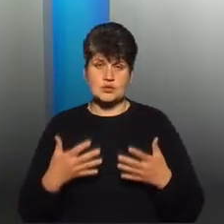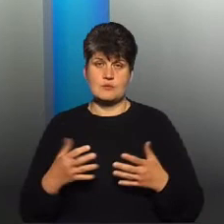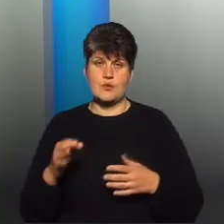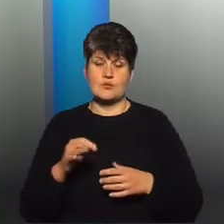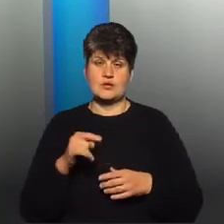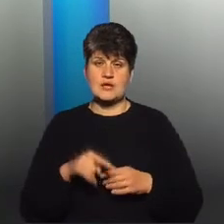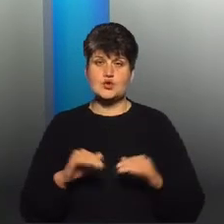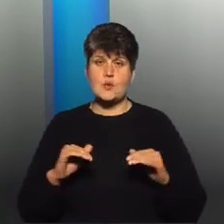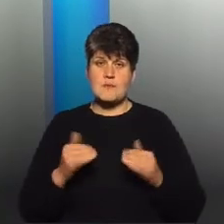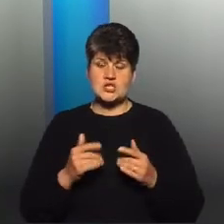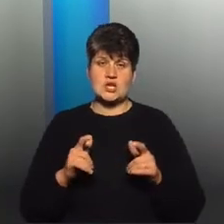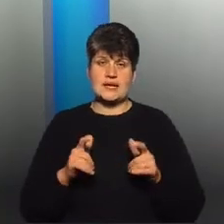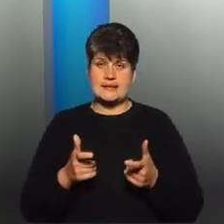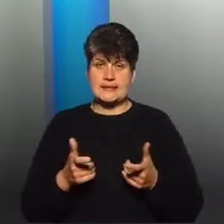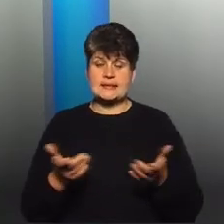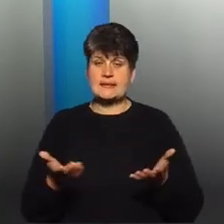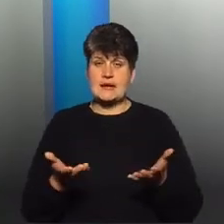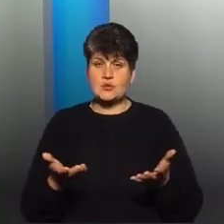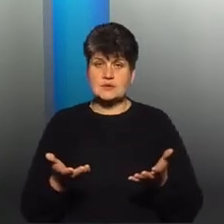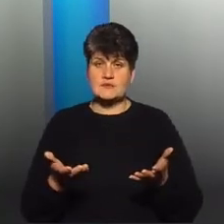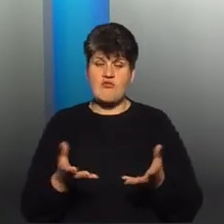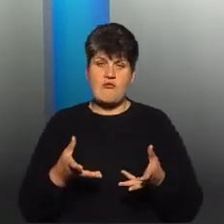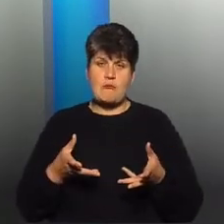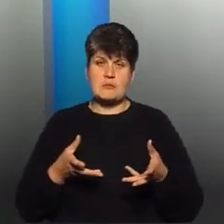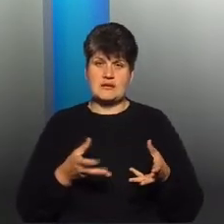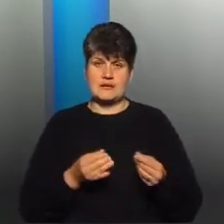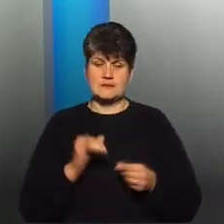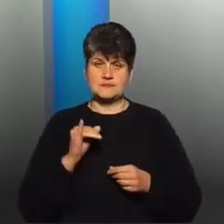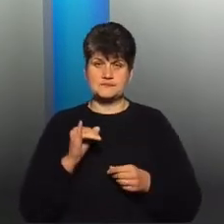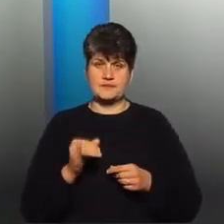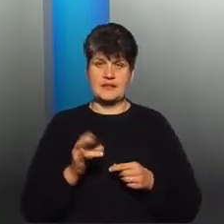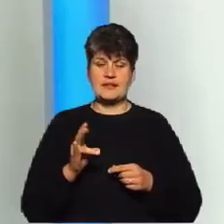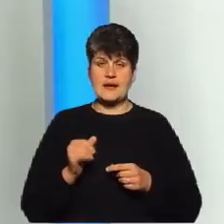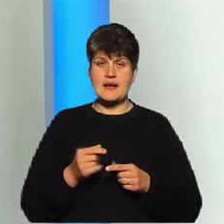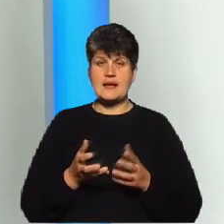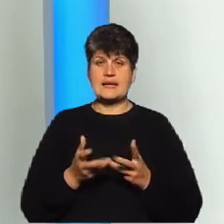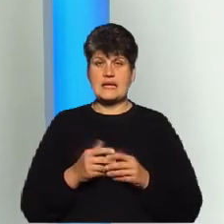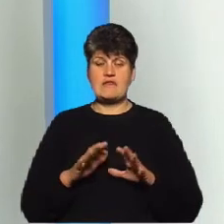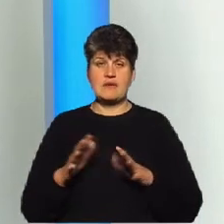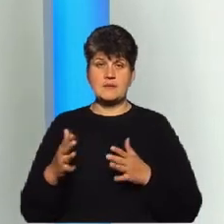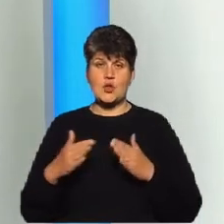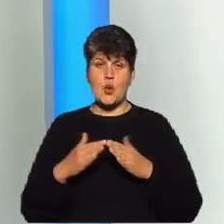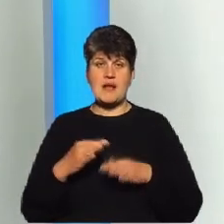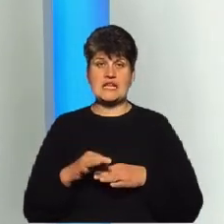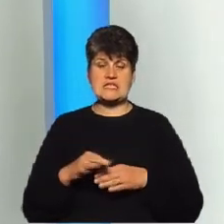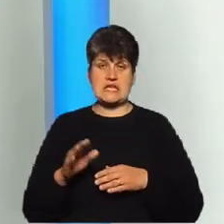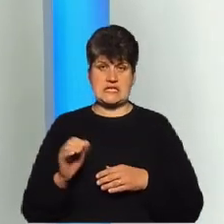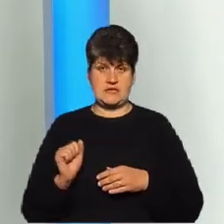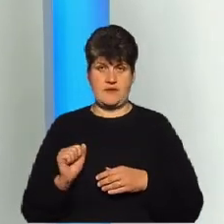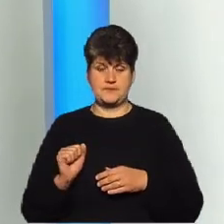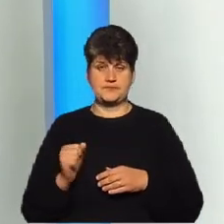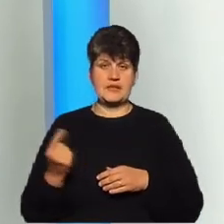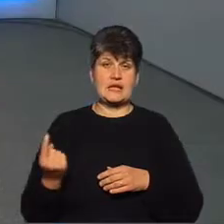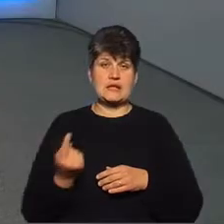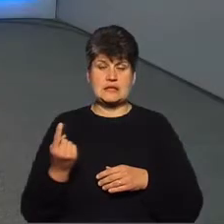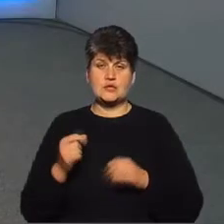обмеження карантині якось вплинули негативно на кількість випадків домашнього насильства. Єдине, що я можу